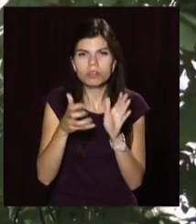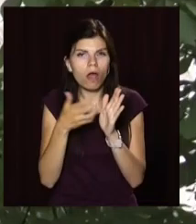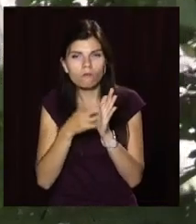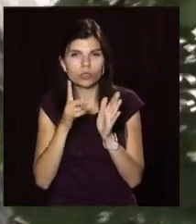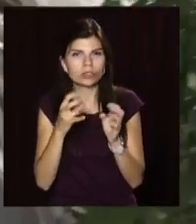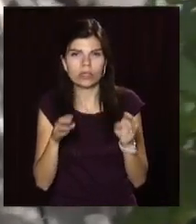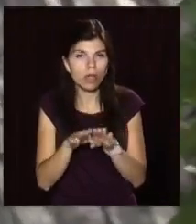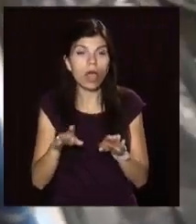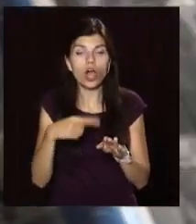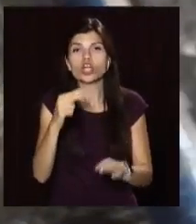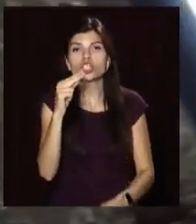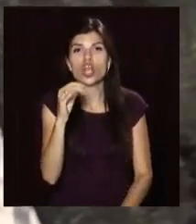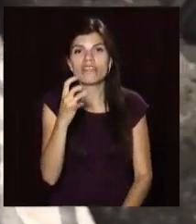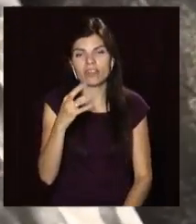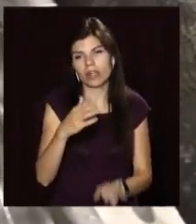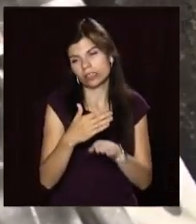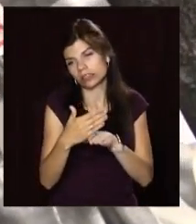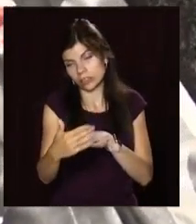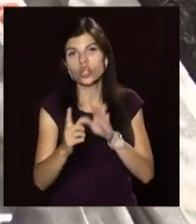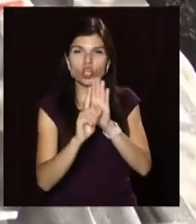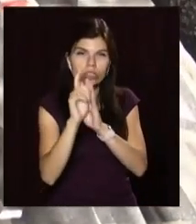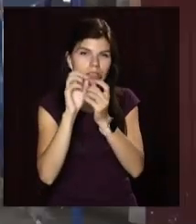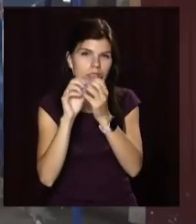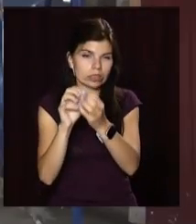з реконструкцією скверу. До Дня міста.